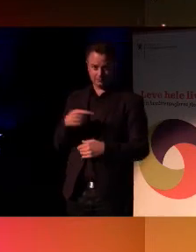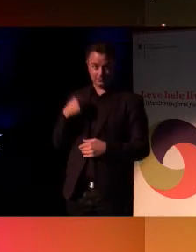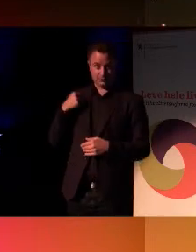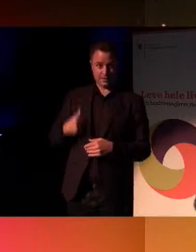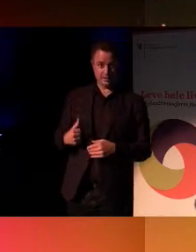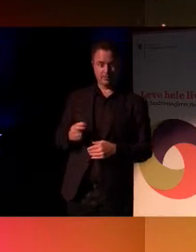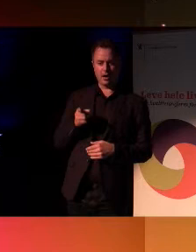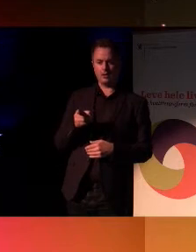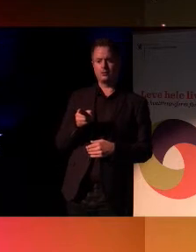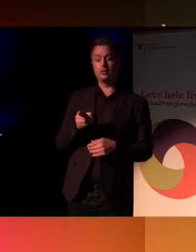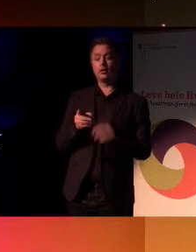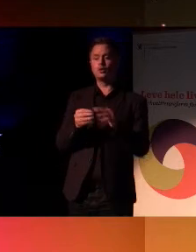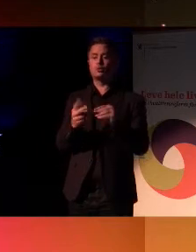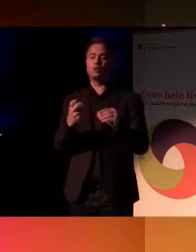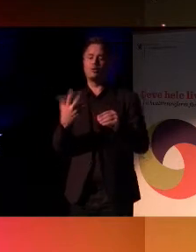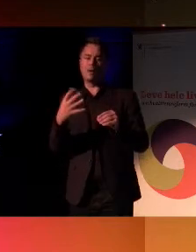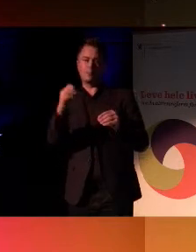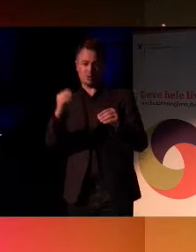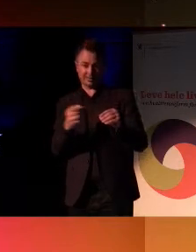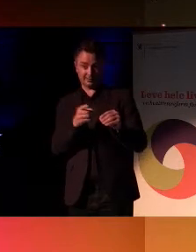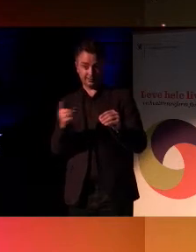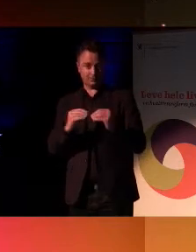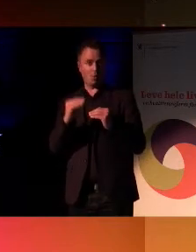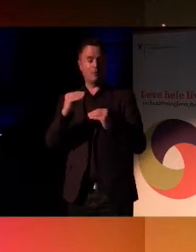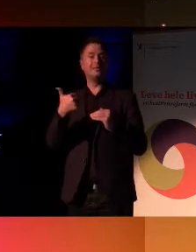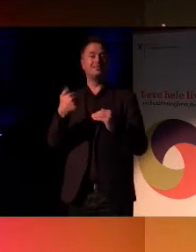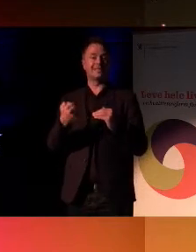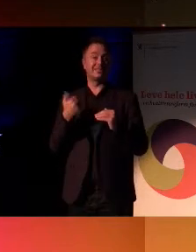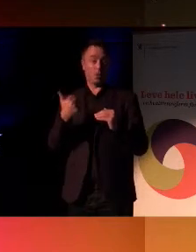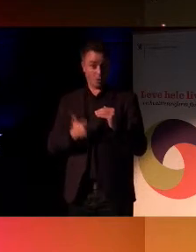det 25% av de eldre som er over 60 år.